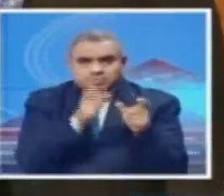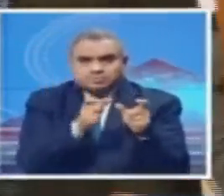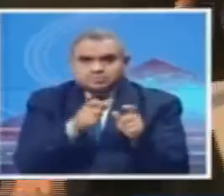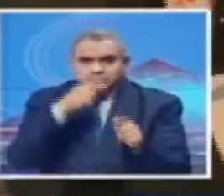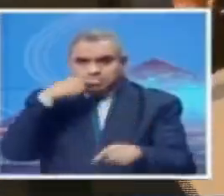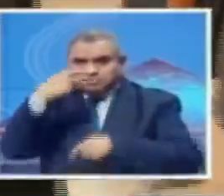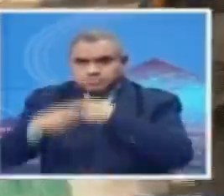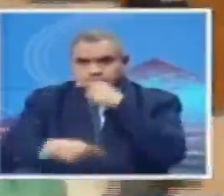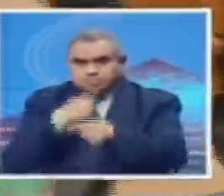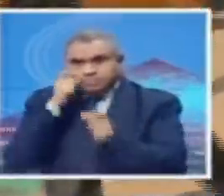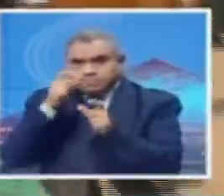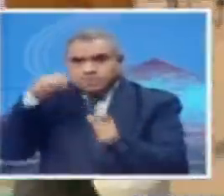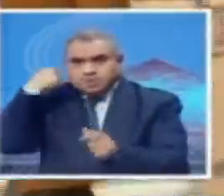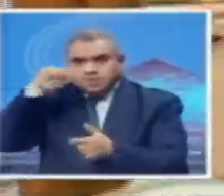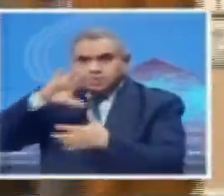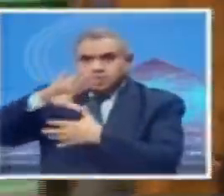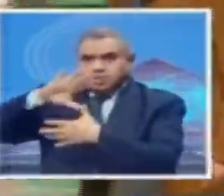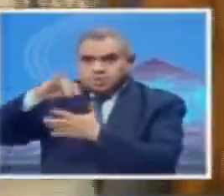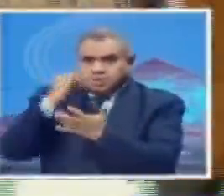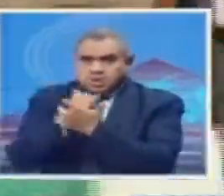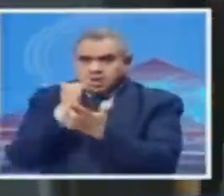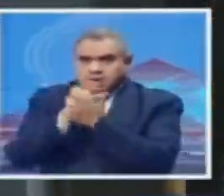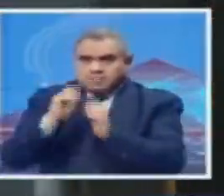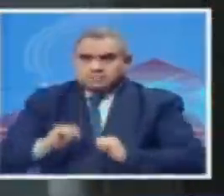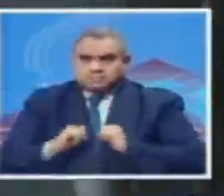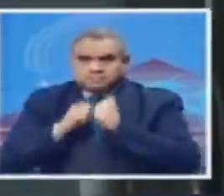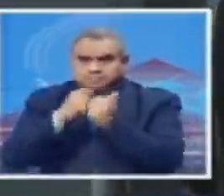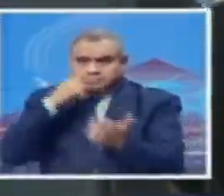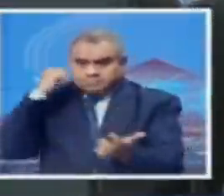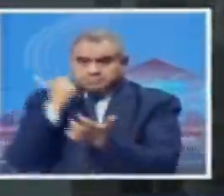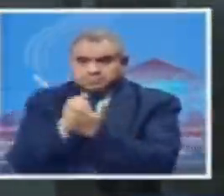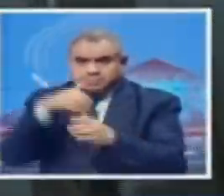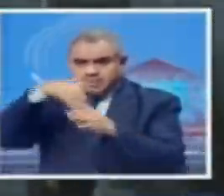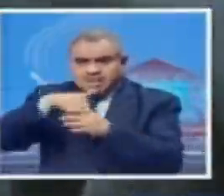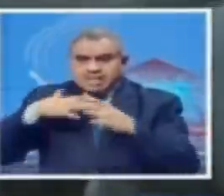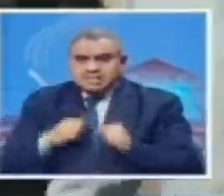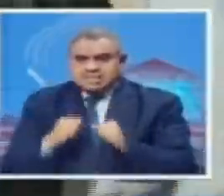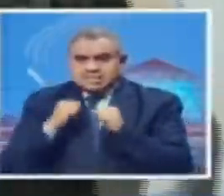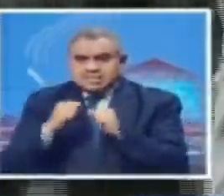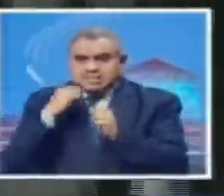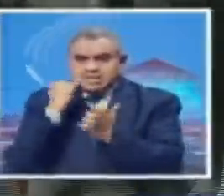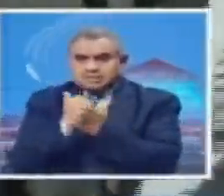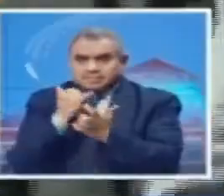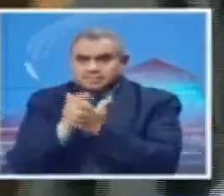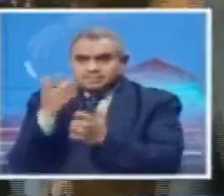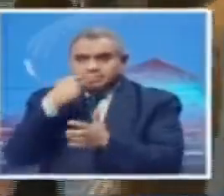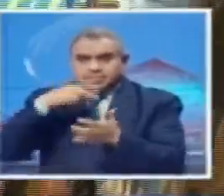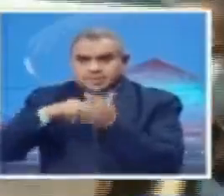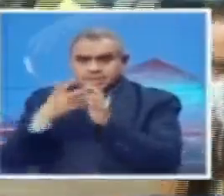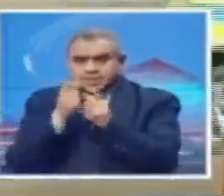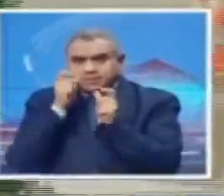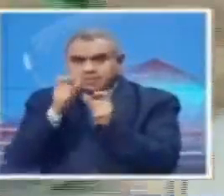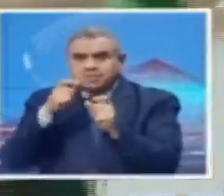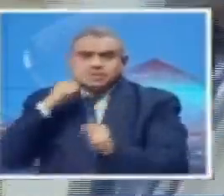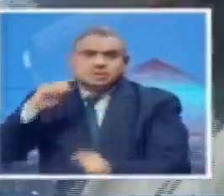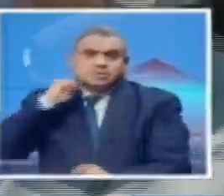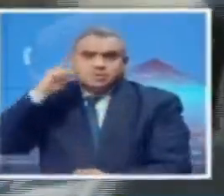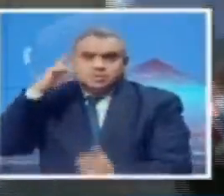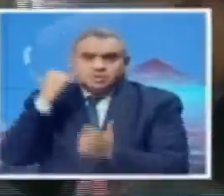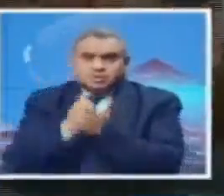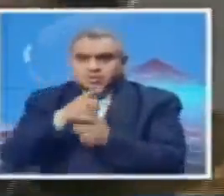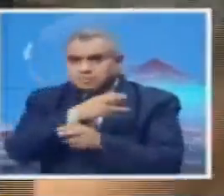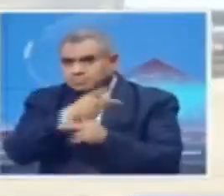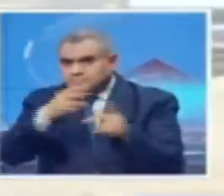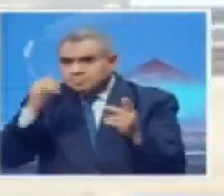مستمرة لوزير القوى العاملة لتسليم وثائق التموين التكافلية للعمالة غير المنتظمة بمحافظة الجمهورية